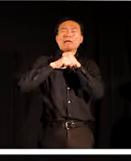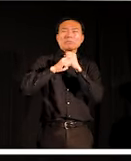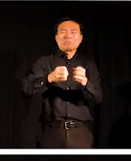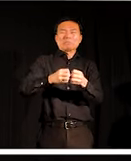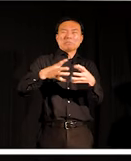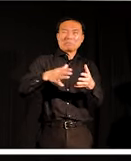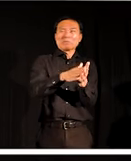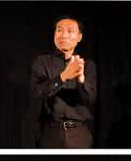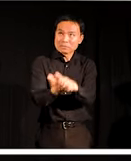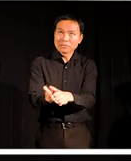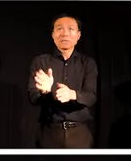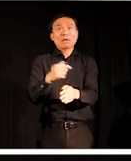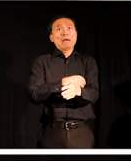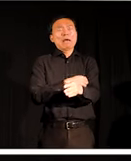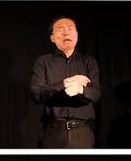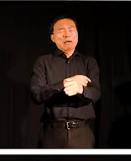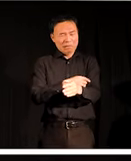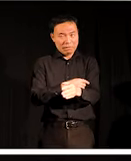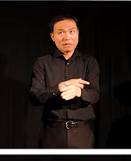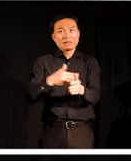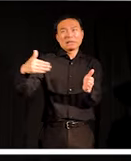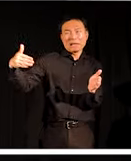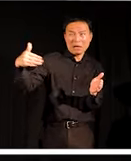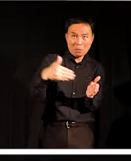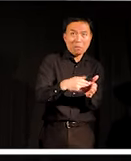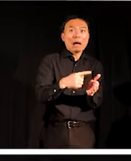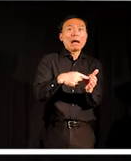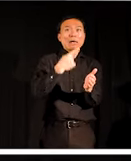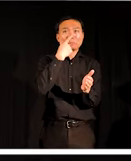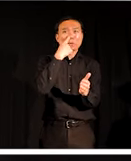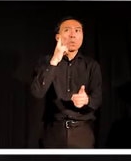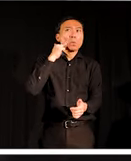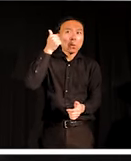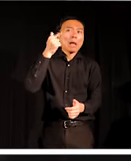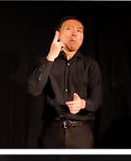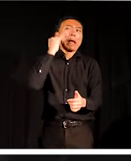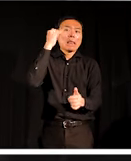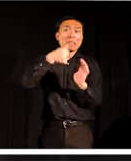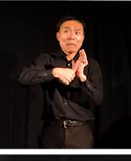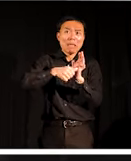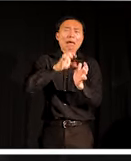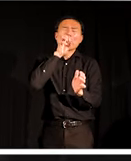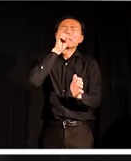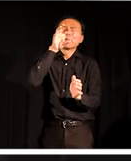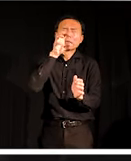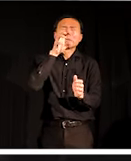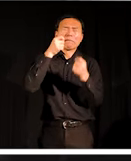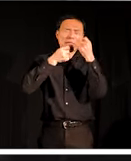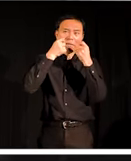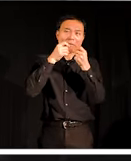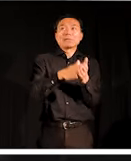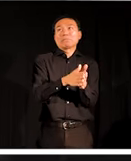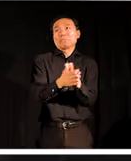多くがですですね最後はお父さんやお母さんの名前を呼びながら亡くなっていったん